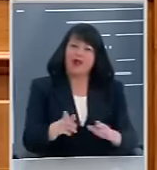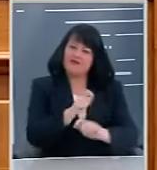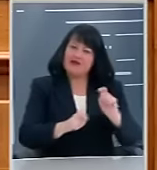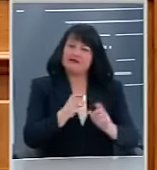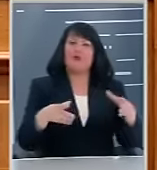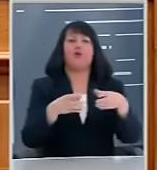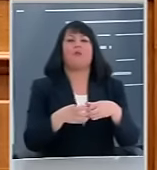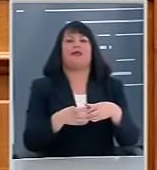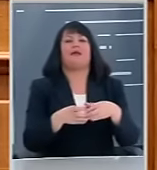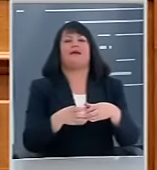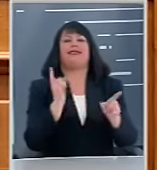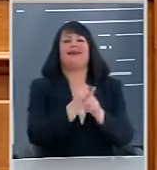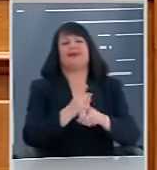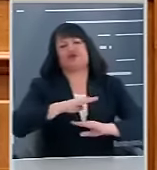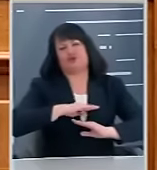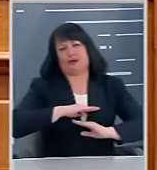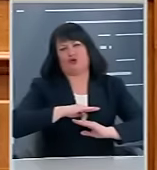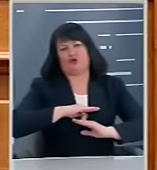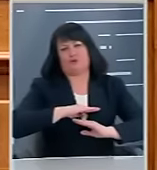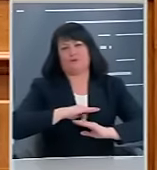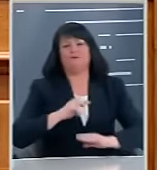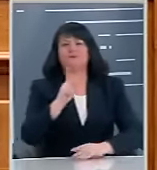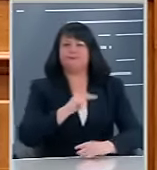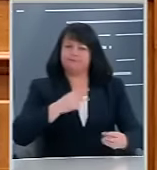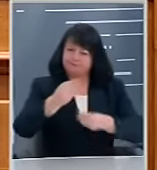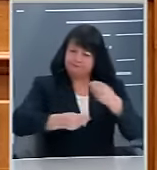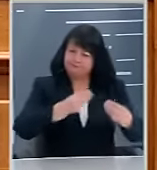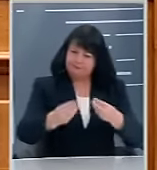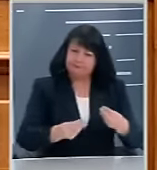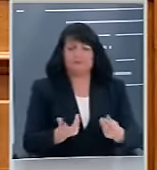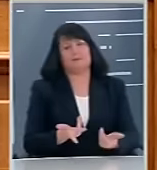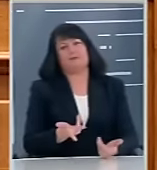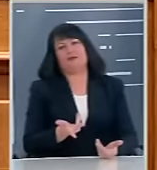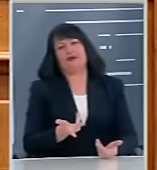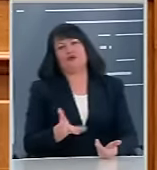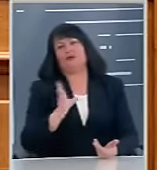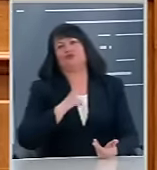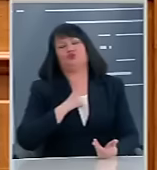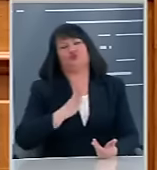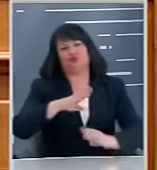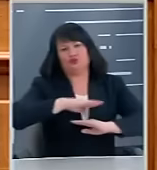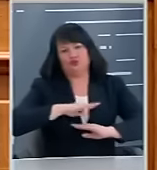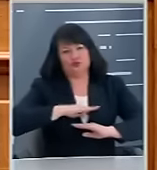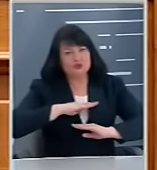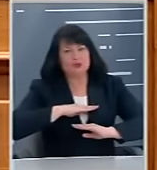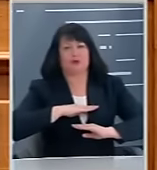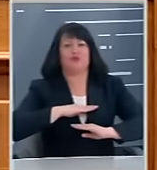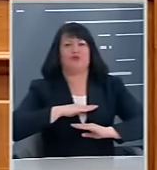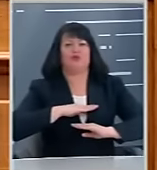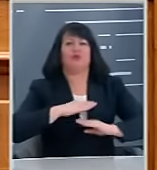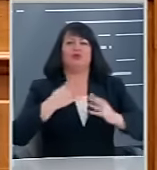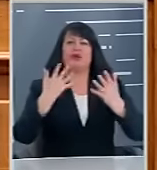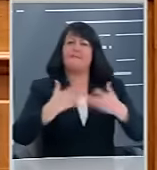Προχωρήσαμε ουσιαστικά στην κοινωνική παροχή εκ μέρους των ενόπλων δυνάμεων και του μηχανικού,